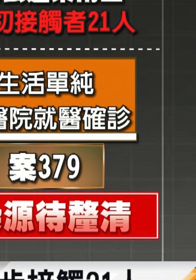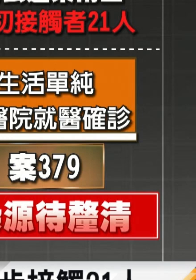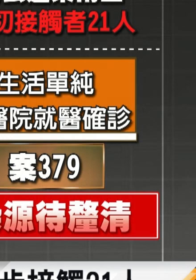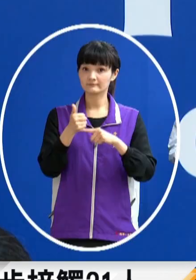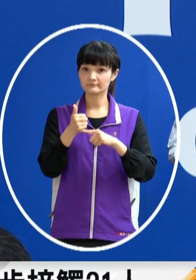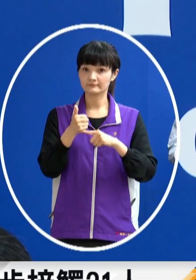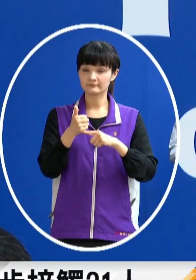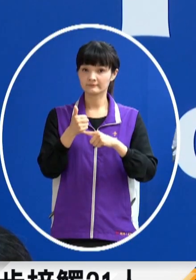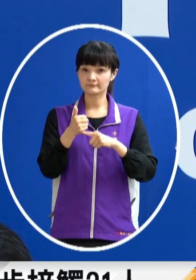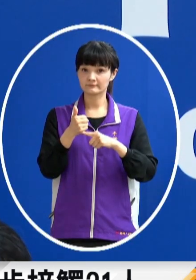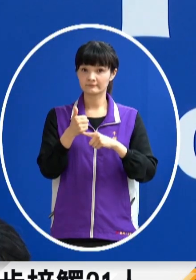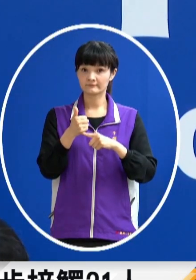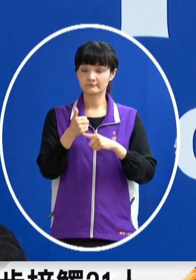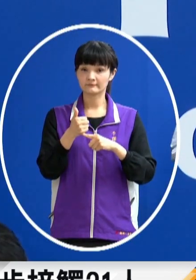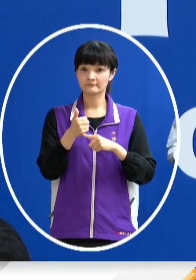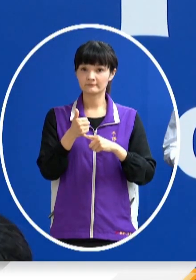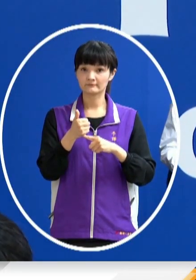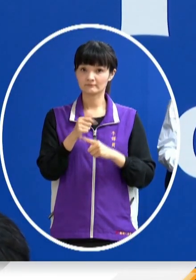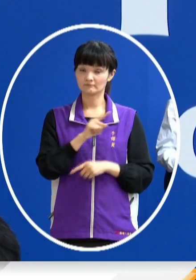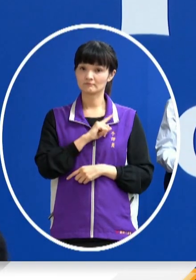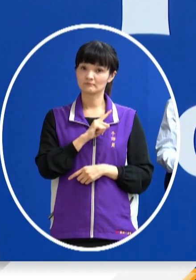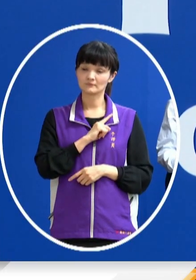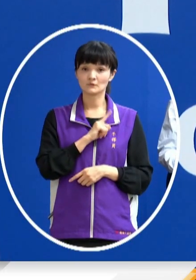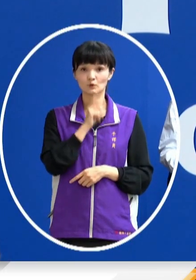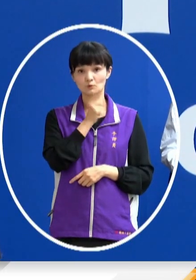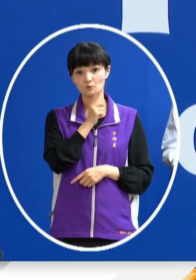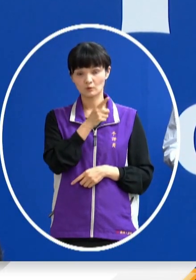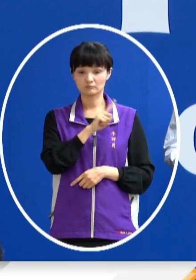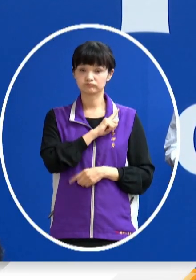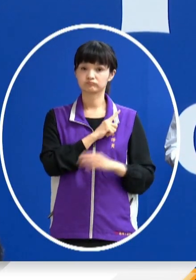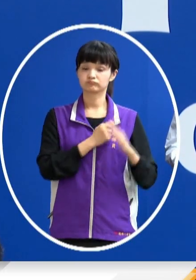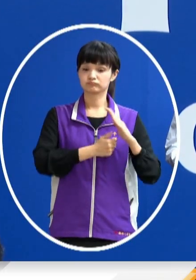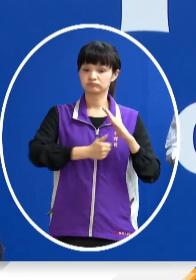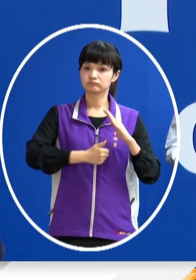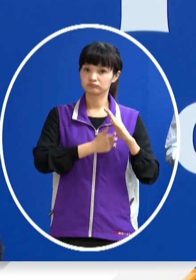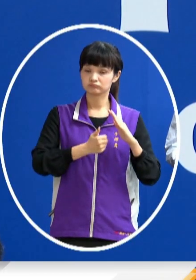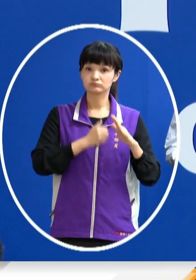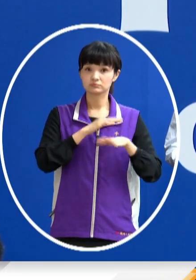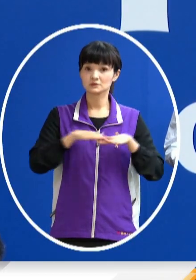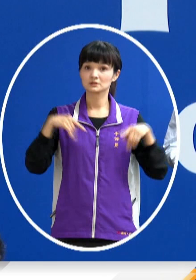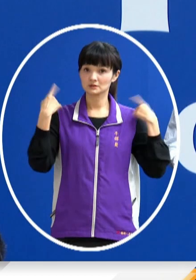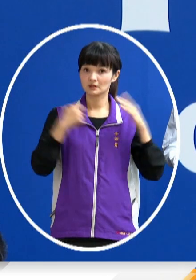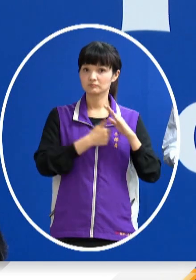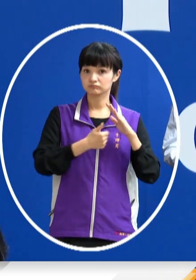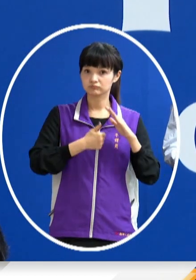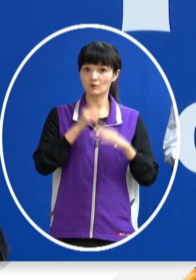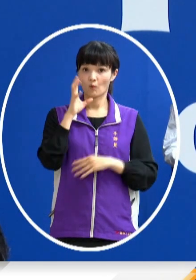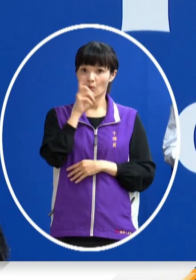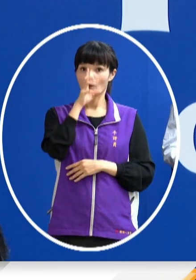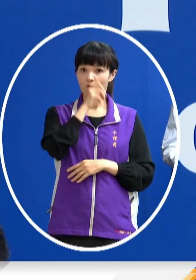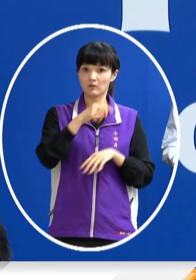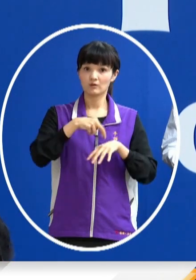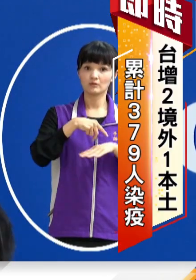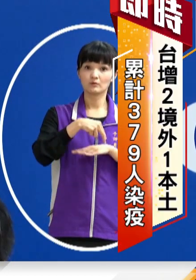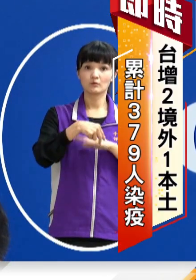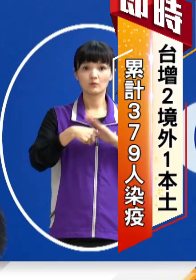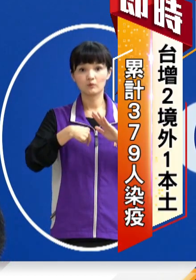破口。 自述都在家里啦，那只有偶尔会走路去一